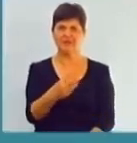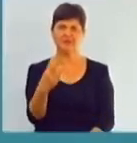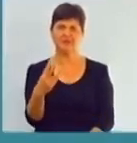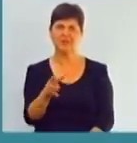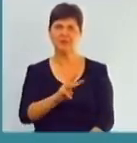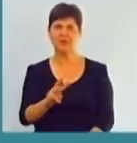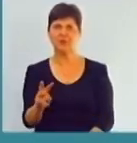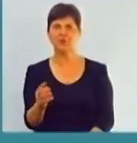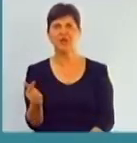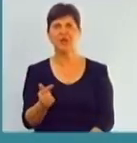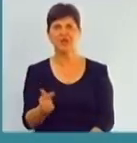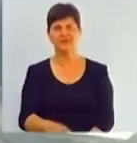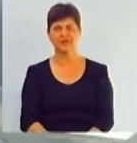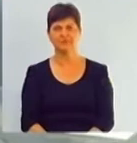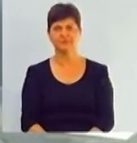гривень.